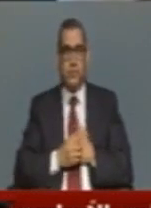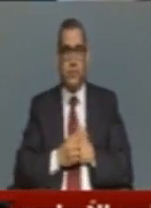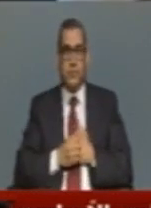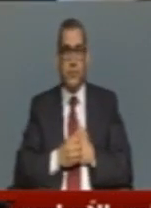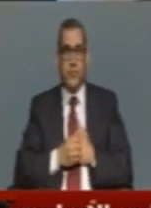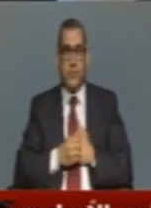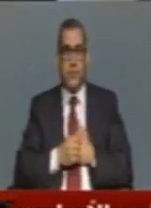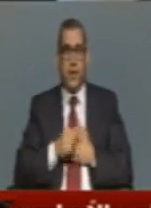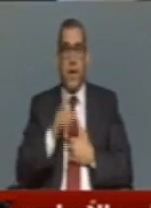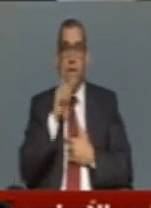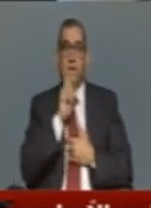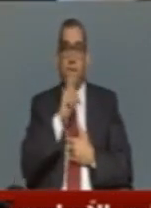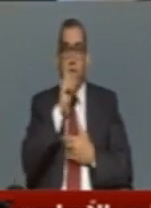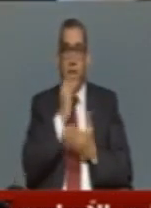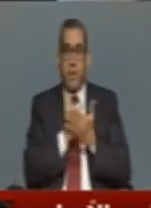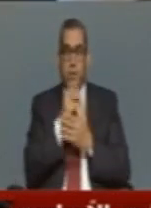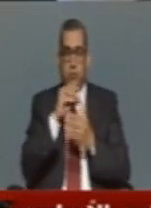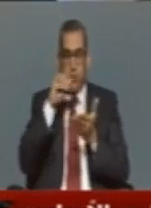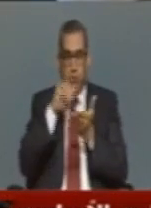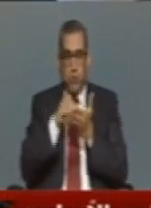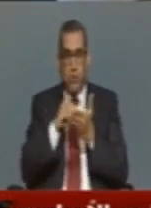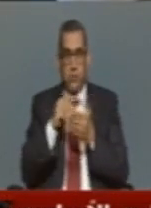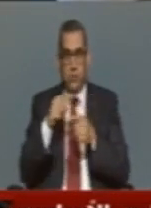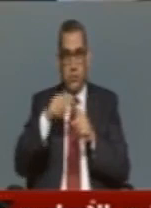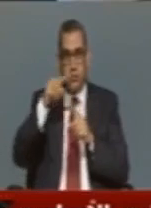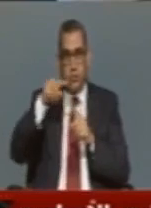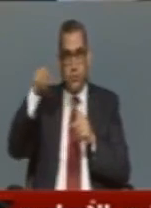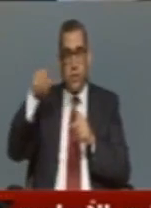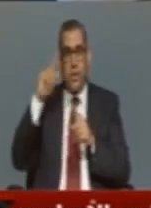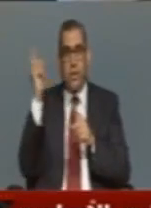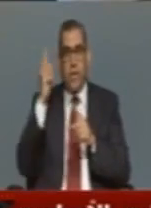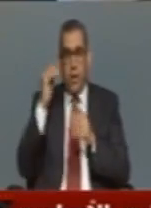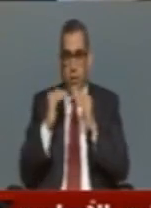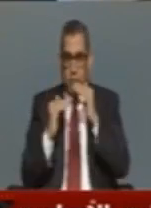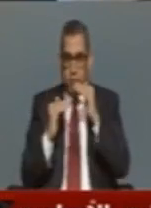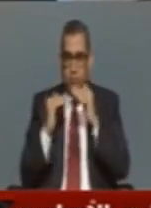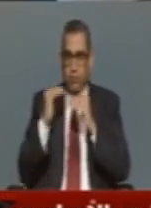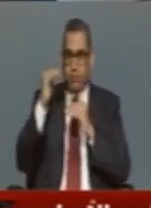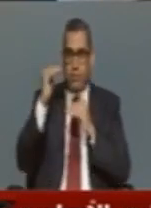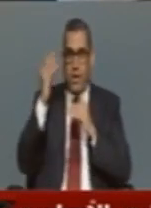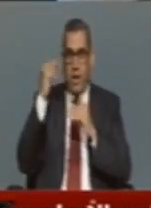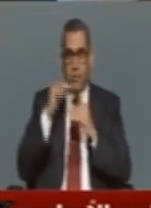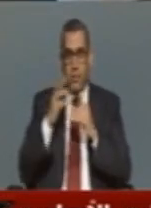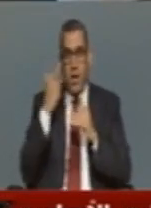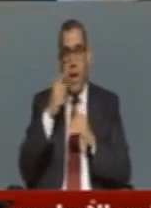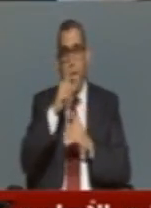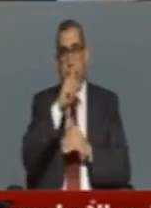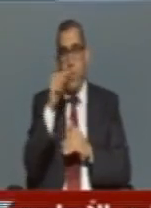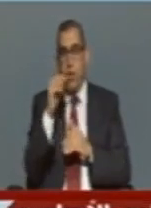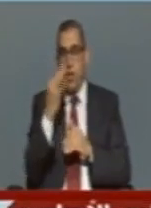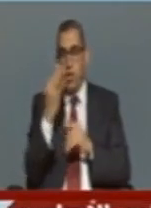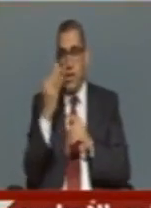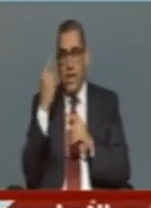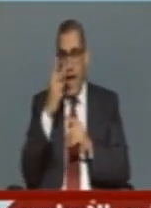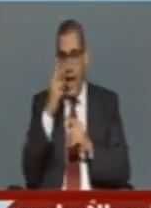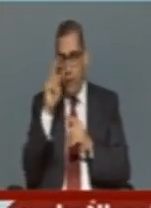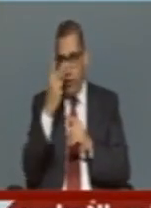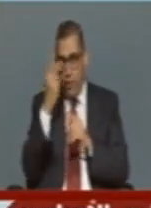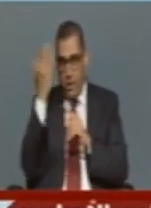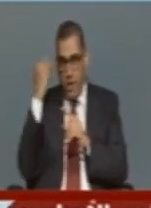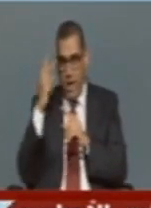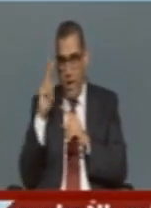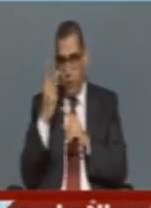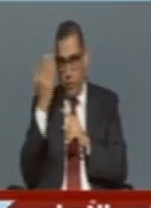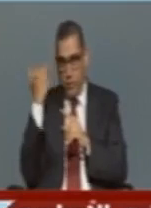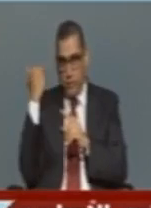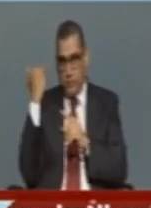التعليم الفني بدأ على طول هو كمان يبدأ مؤشراته تعلى، بدل ما كنا 113 في مؤشر التعليم الفني